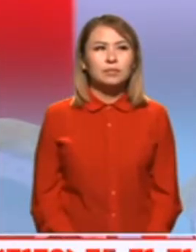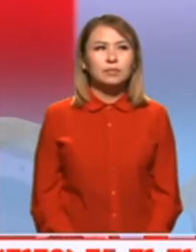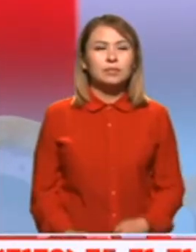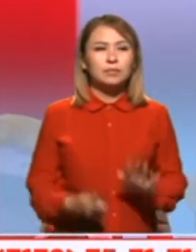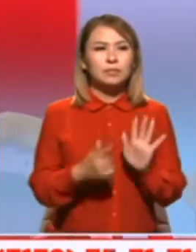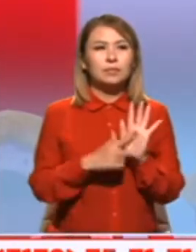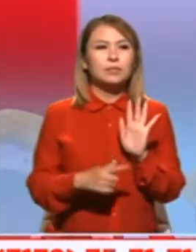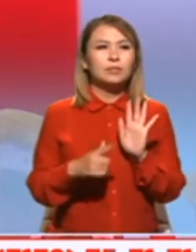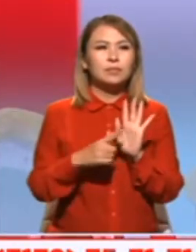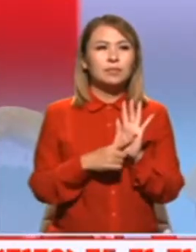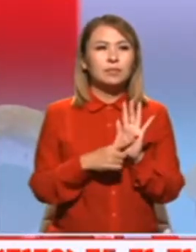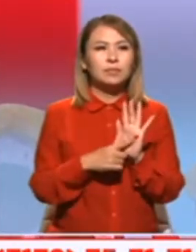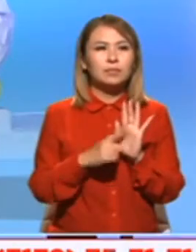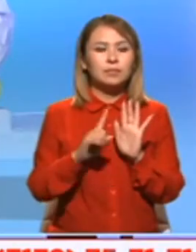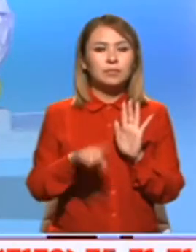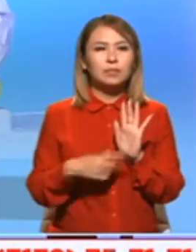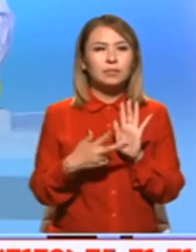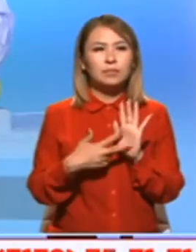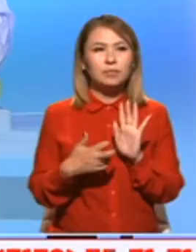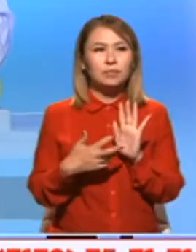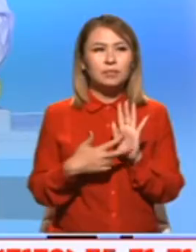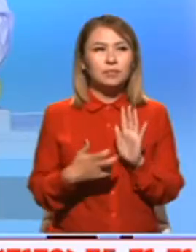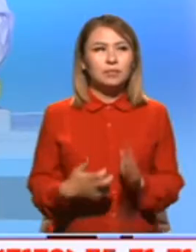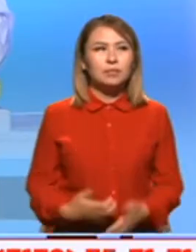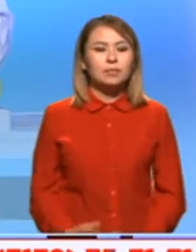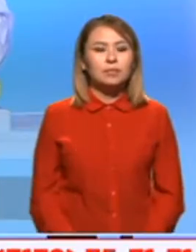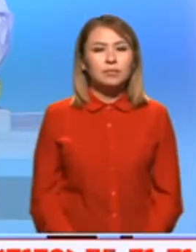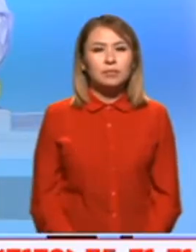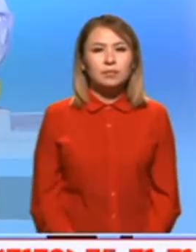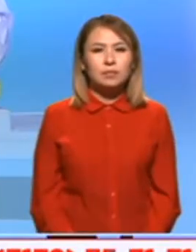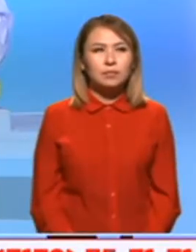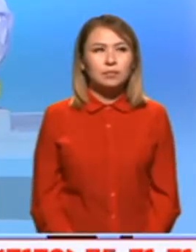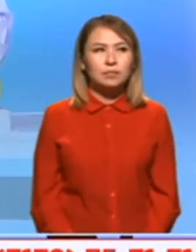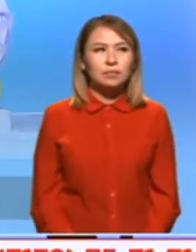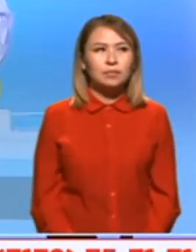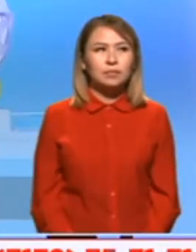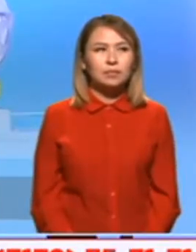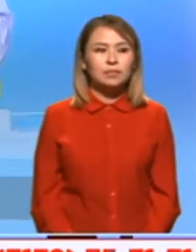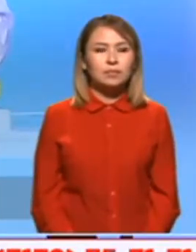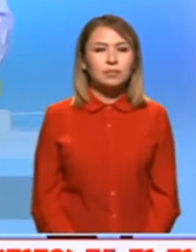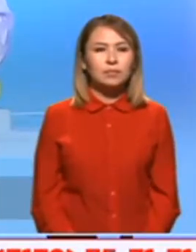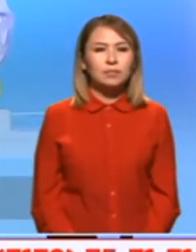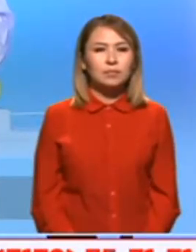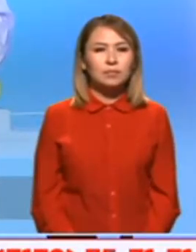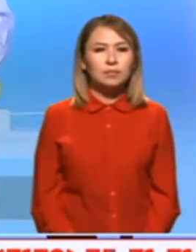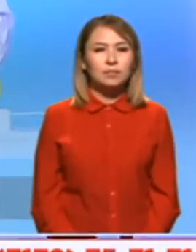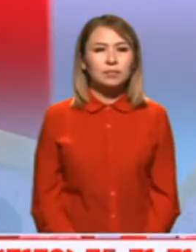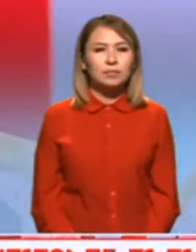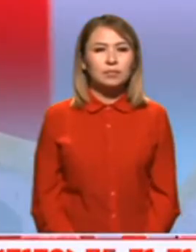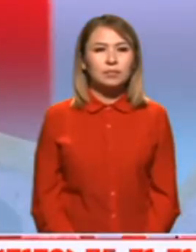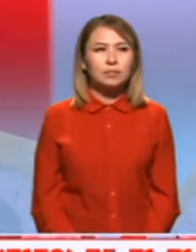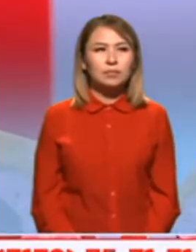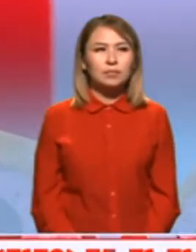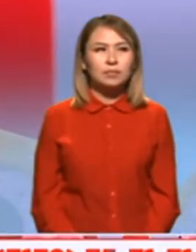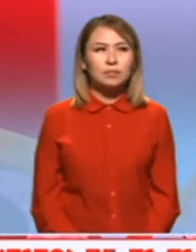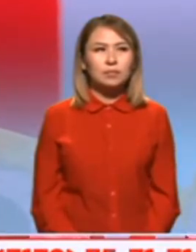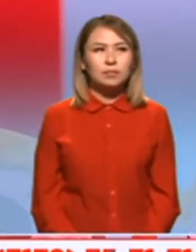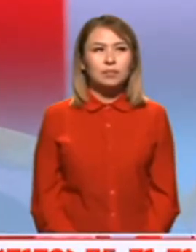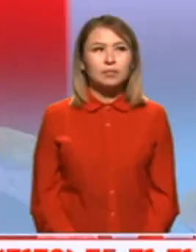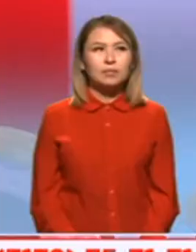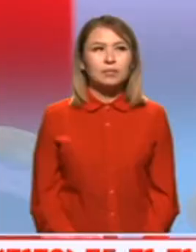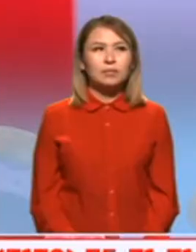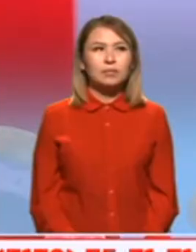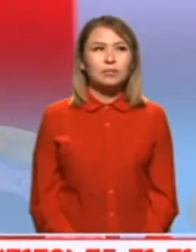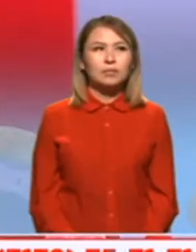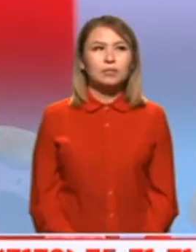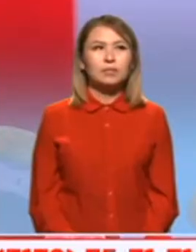77. 77-де 800 сондай. 37 жастамын. Жалпы енді тұз,